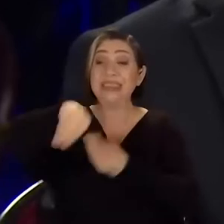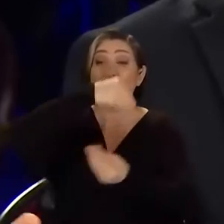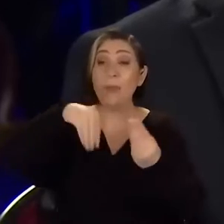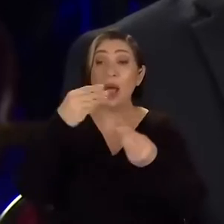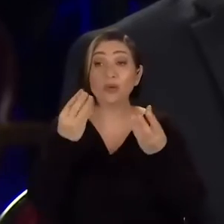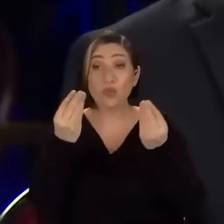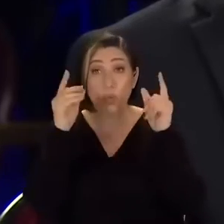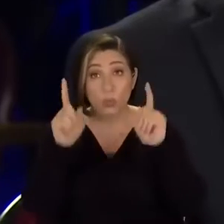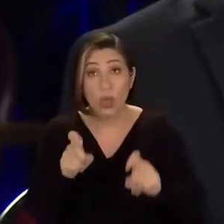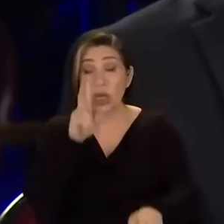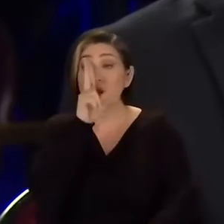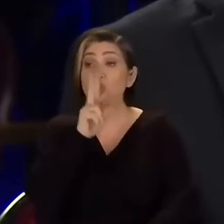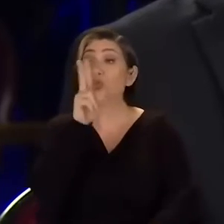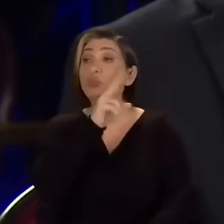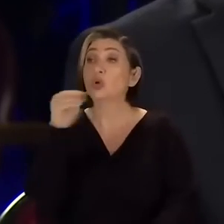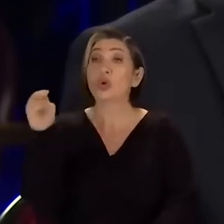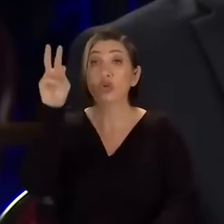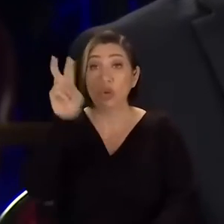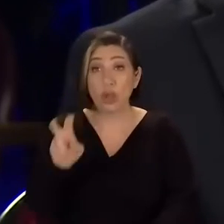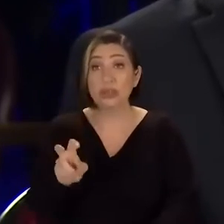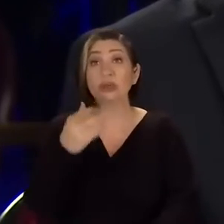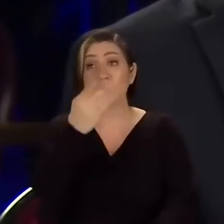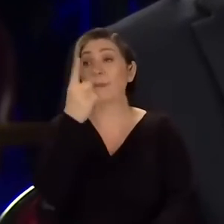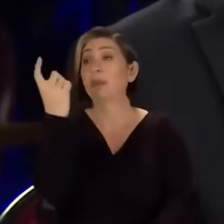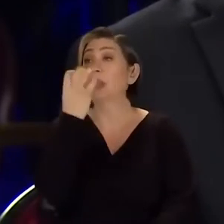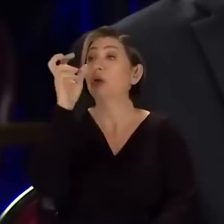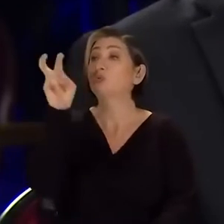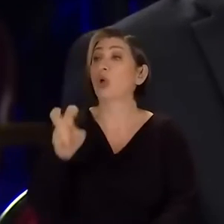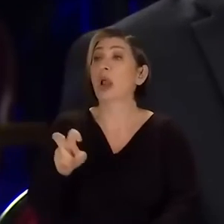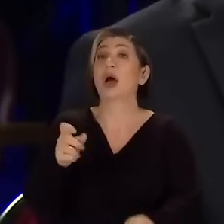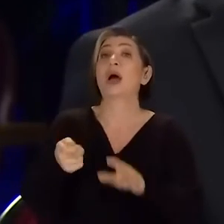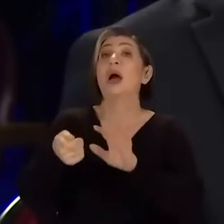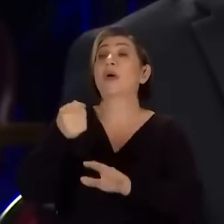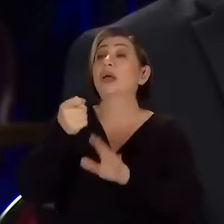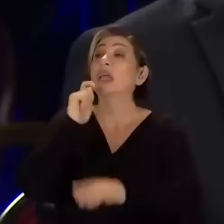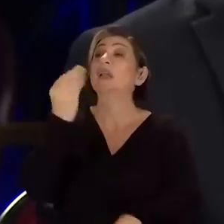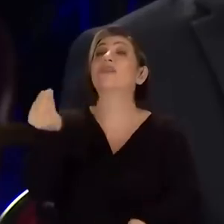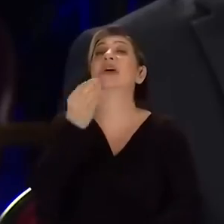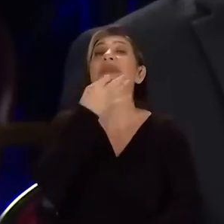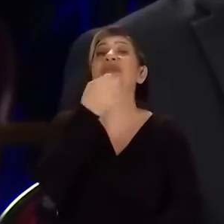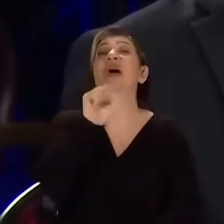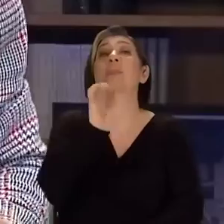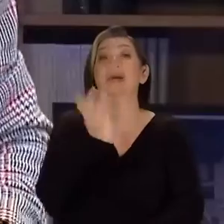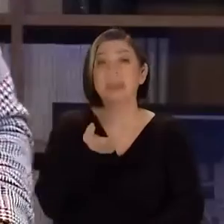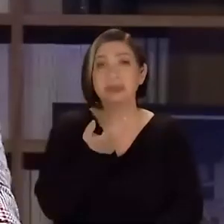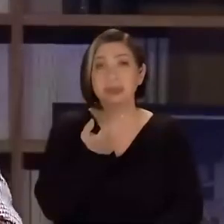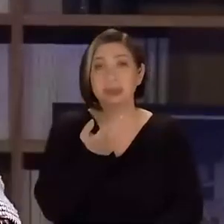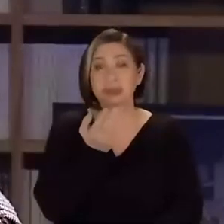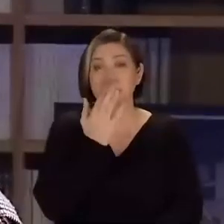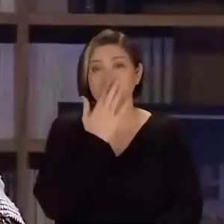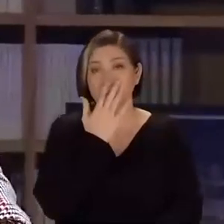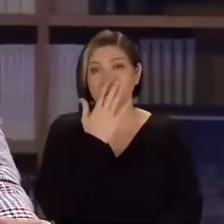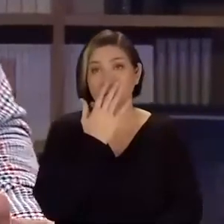büyüklüğünüz 200 milyon dolarsa tabii ki gidip 1 milyar dolar açtırmaz regülatör size. Ya nasıl yahu? Ben